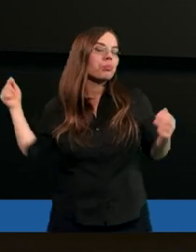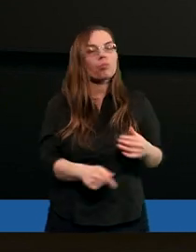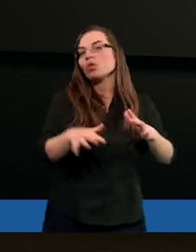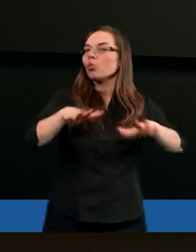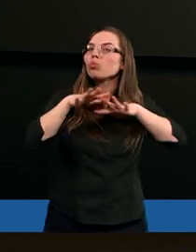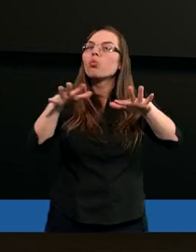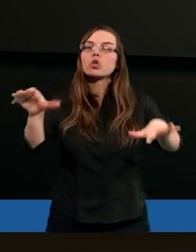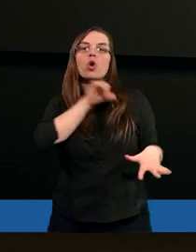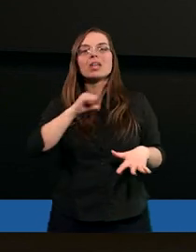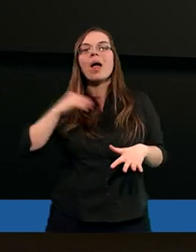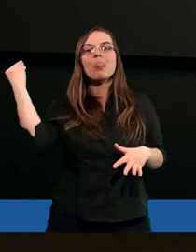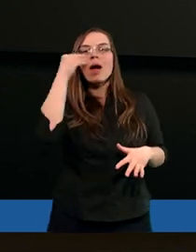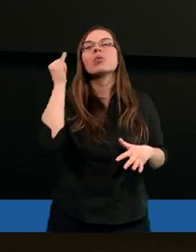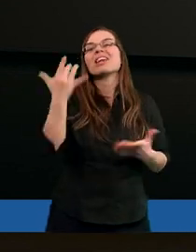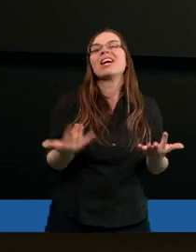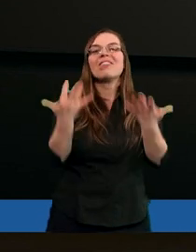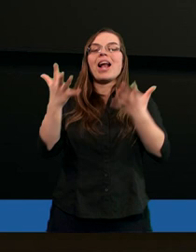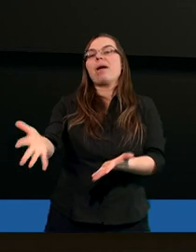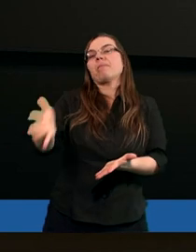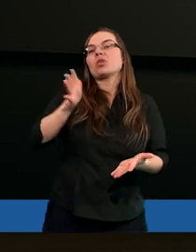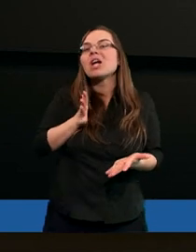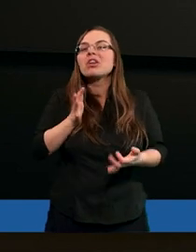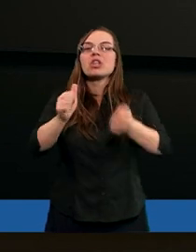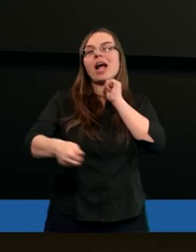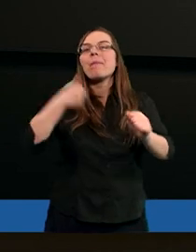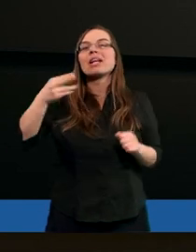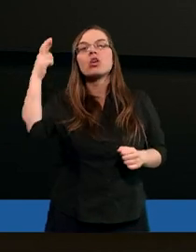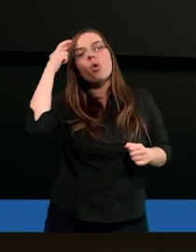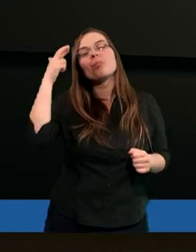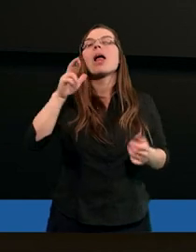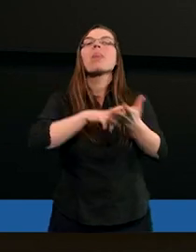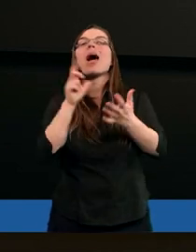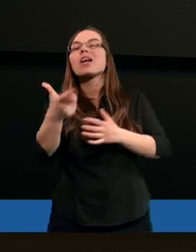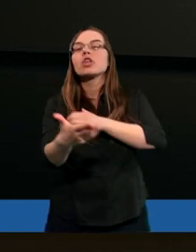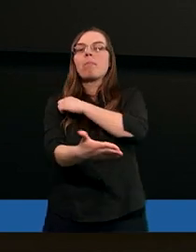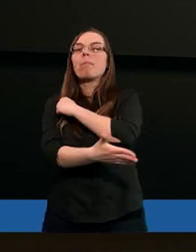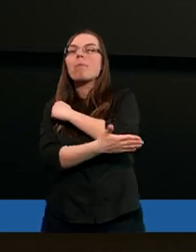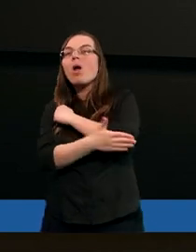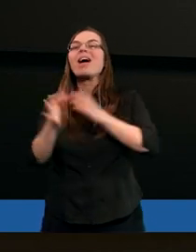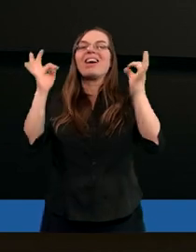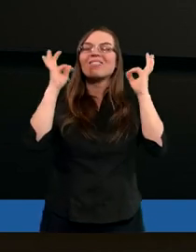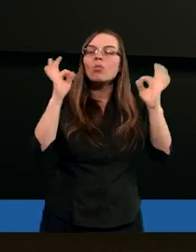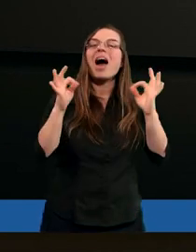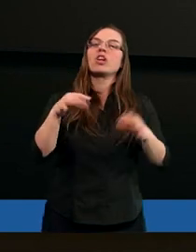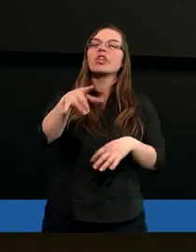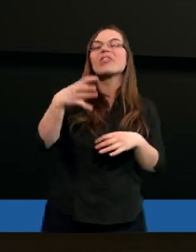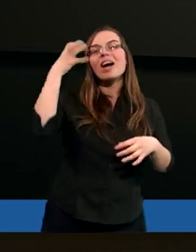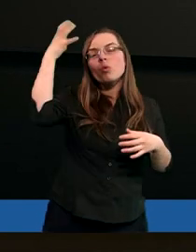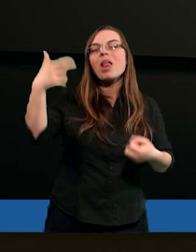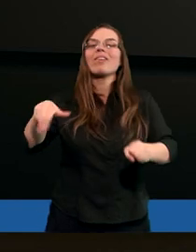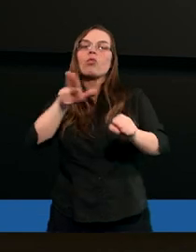się nauczyć i wiele przeżyć, aby zrozumieli, na czym polega to właściwe królestwo,